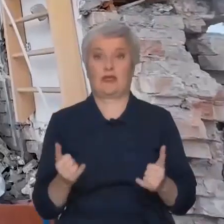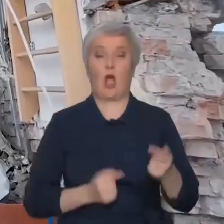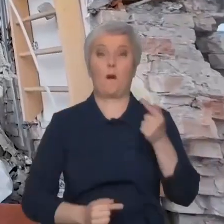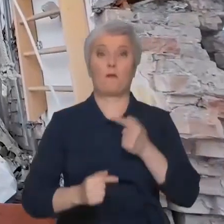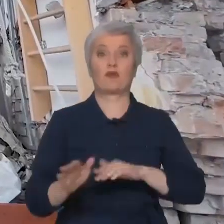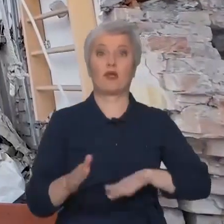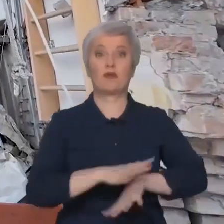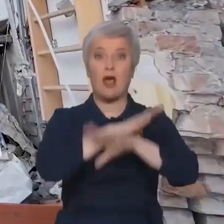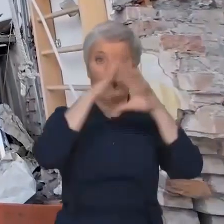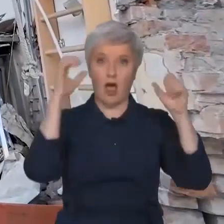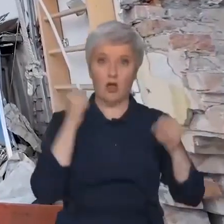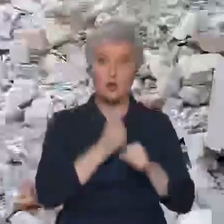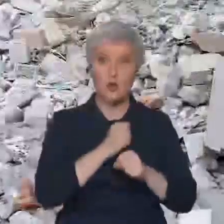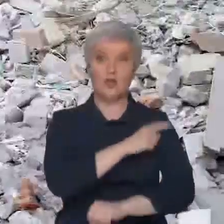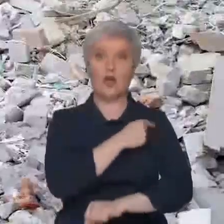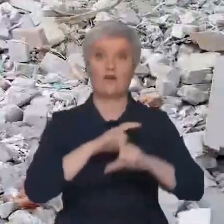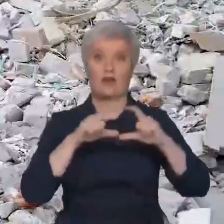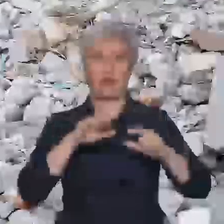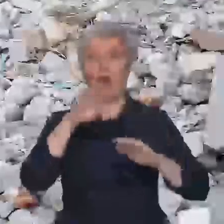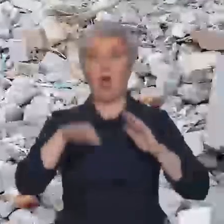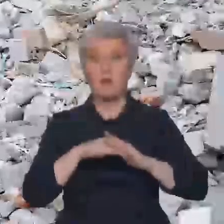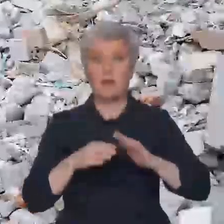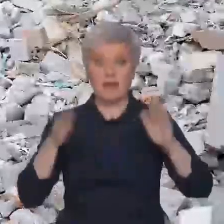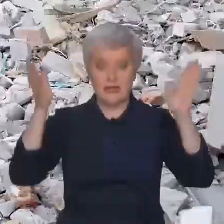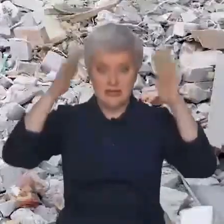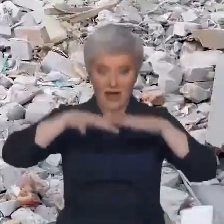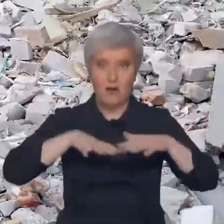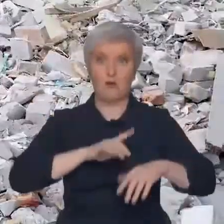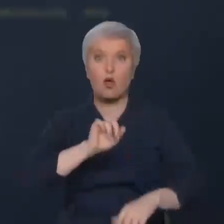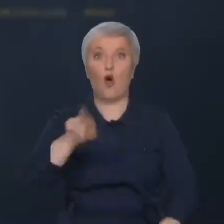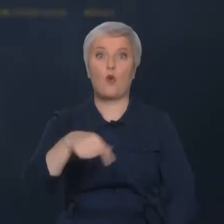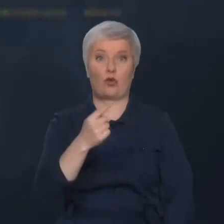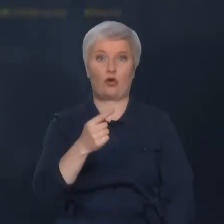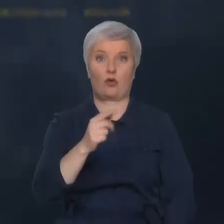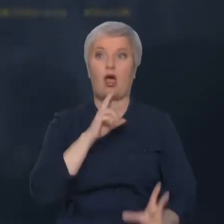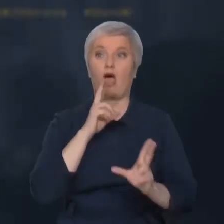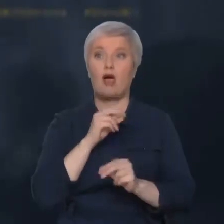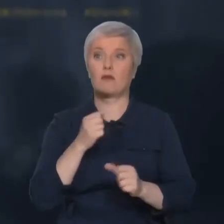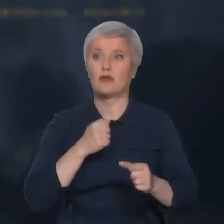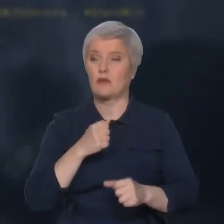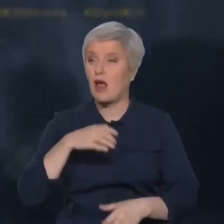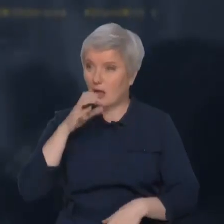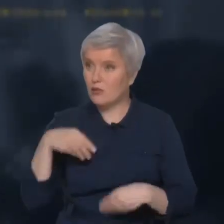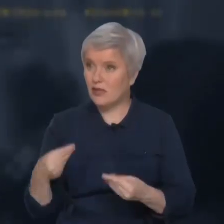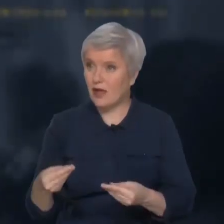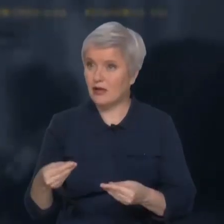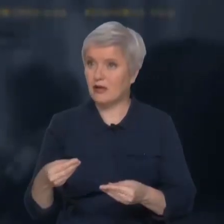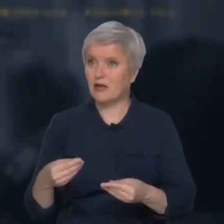ночі у лікарні. Під завалами власного будинку провели годину, відбулися за боями. Води піть, попіть,